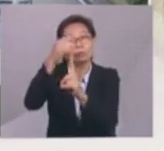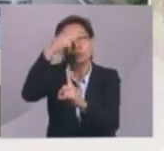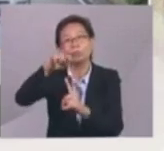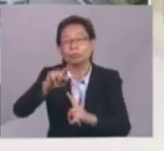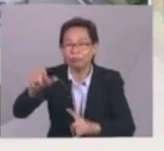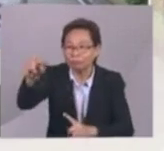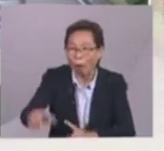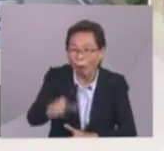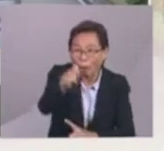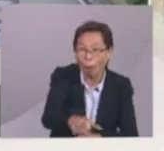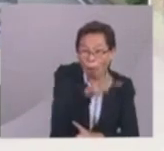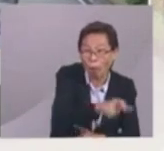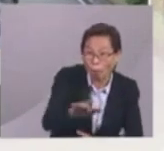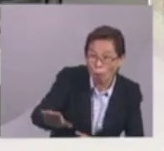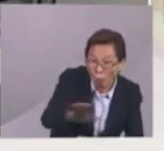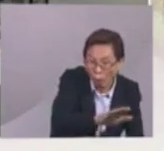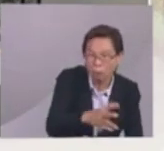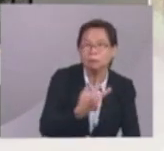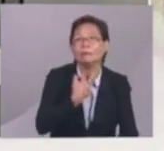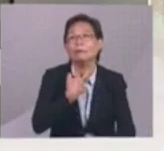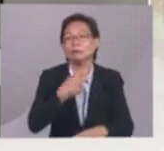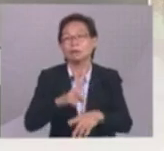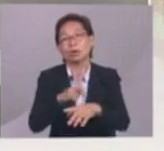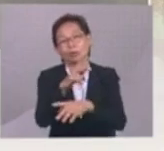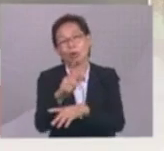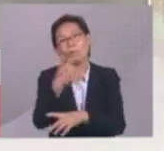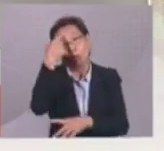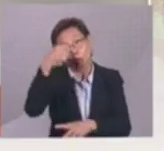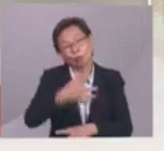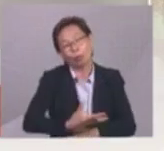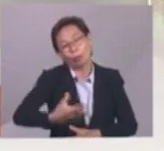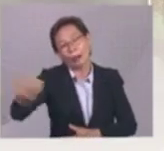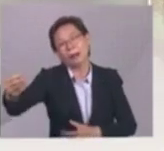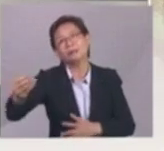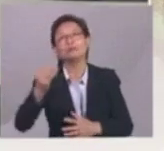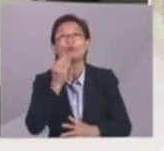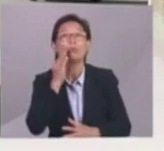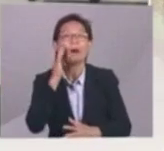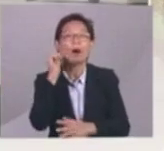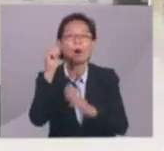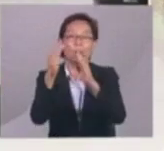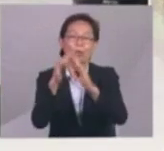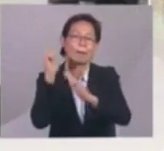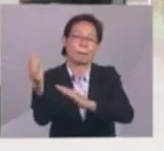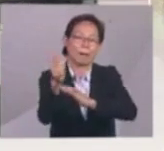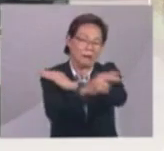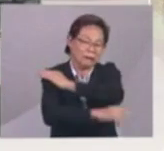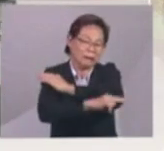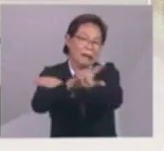orang ramai yang terkandas di Kuala Lumpur untuk pulang ke kediaman masing-masing di negeri-negeri